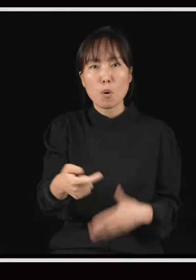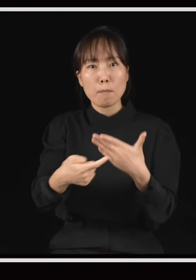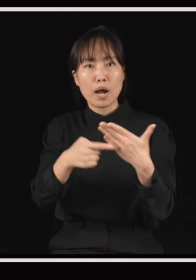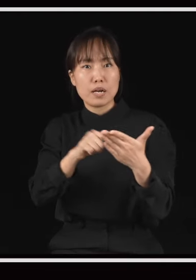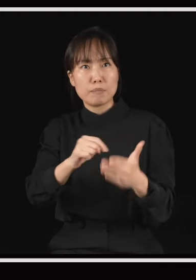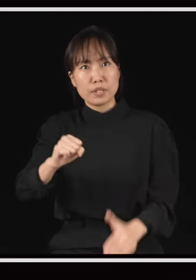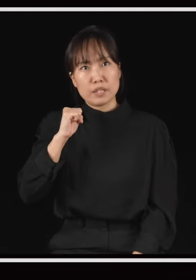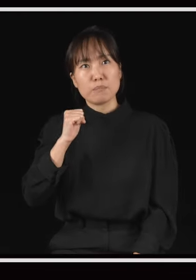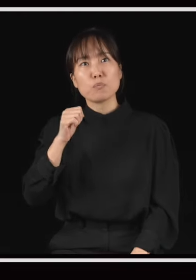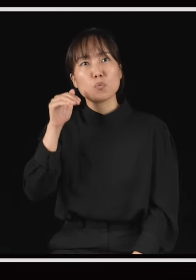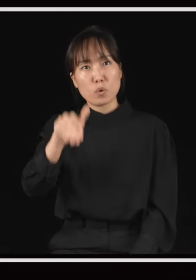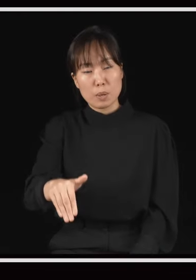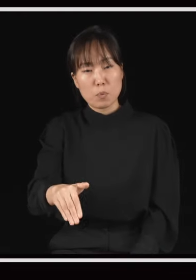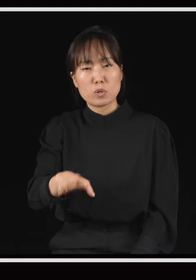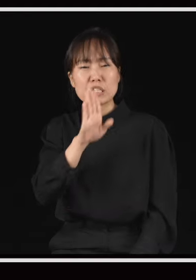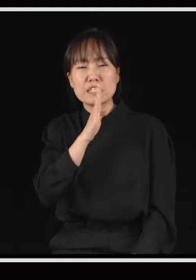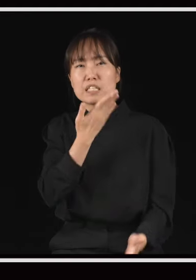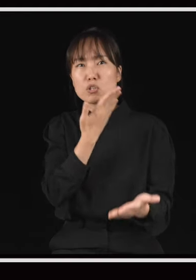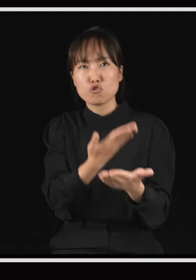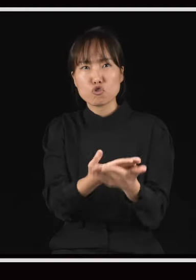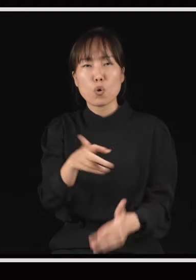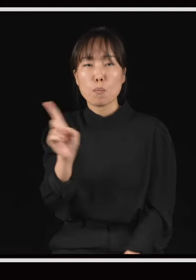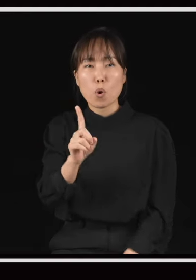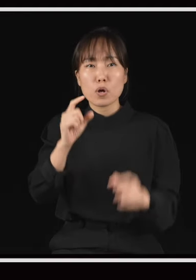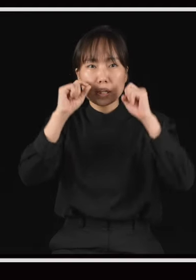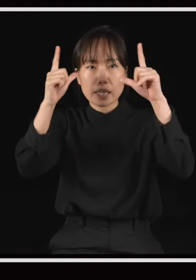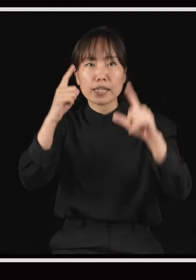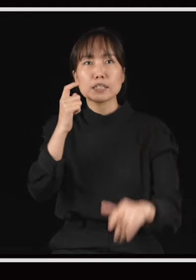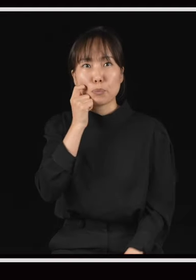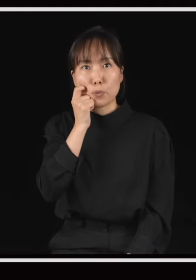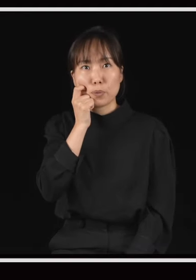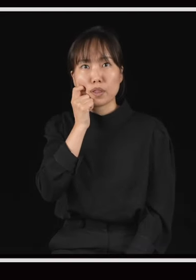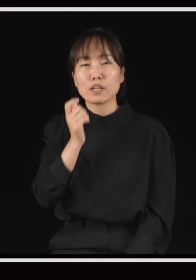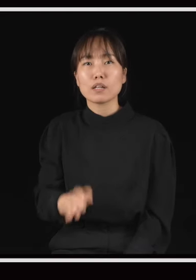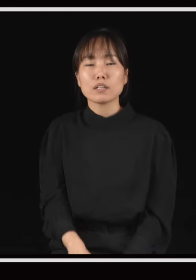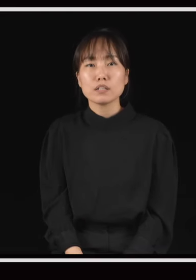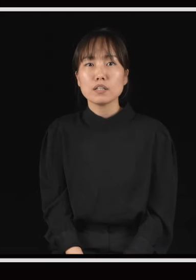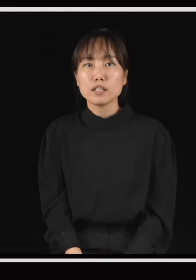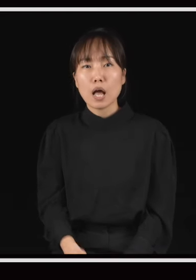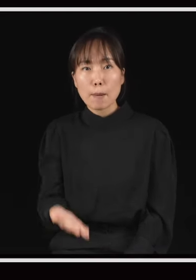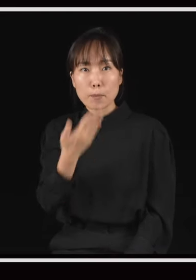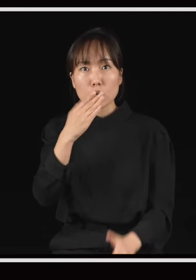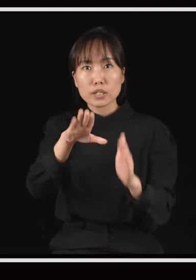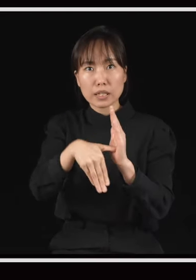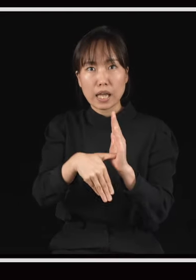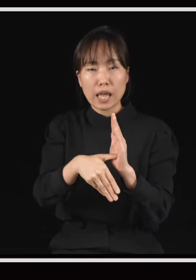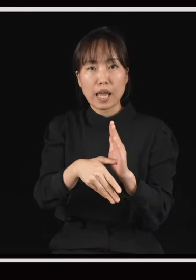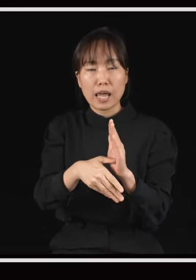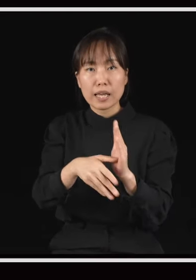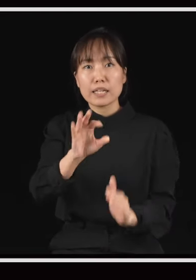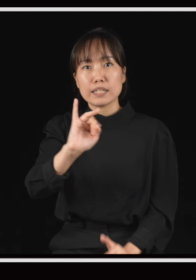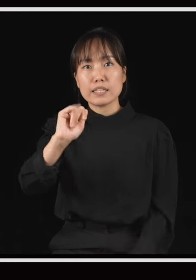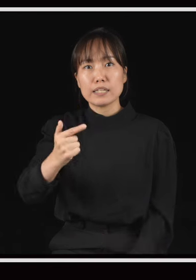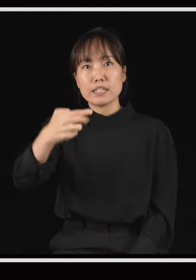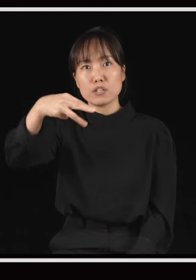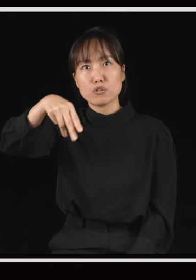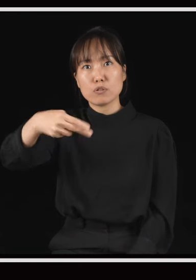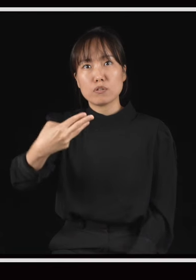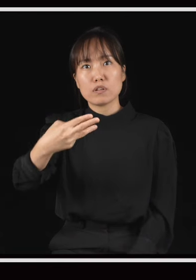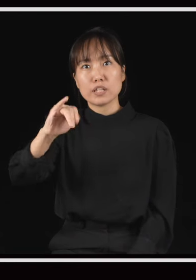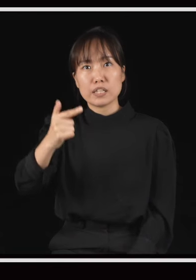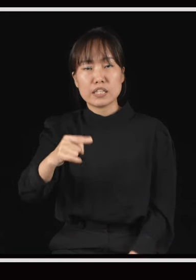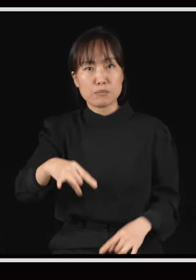나에게 중요한 것까지도 영향을 주고요. 그래서 자연스러운 식사는 인슐린이 나오지 않게